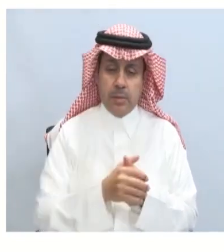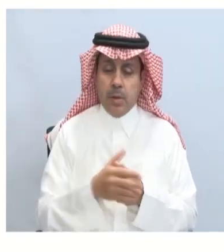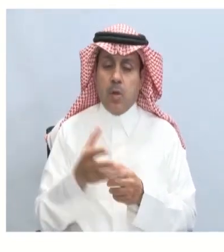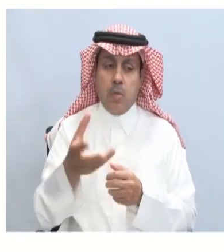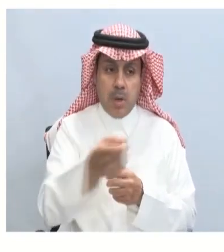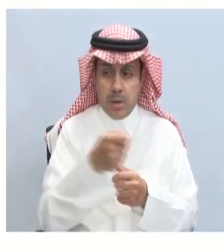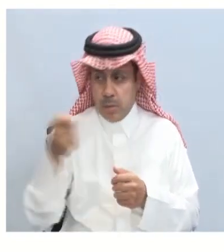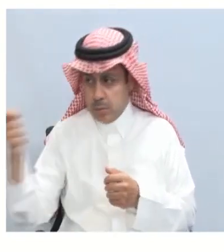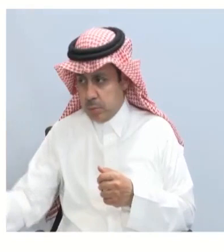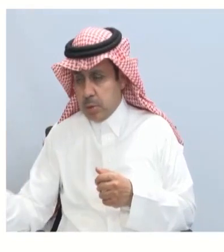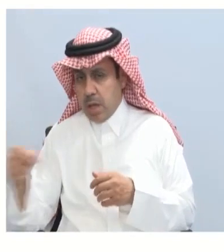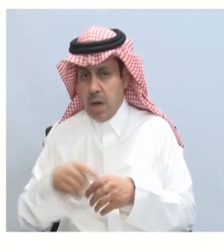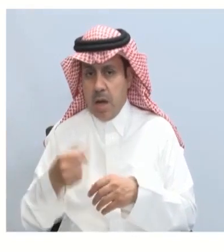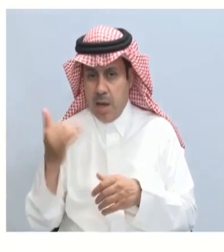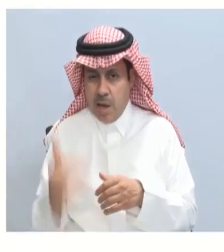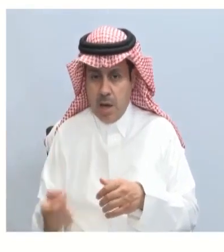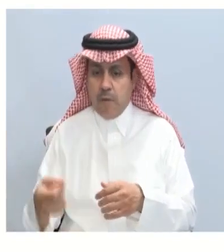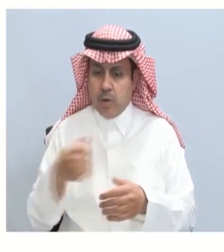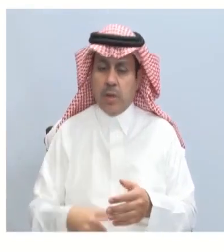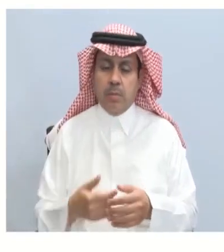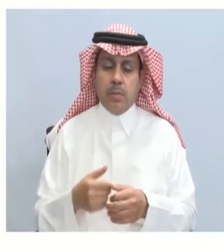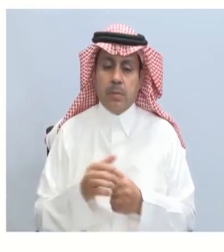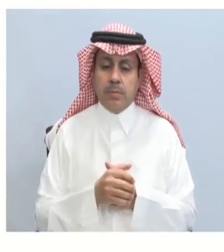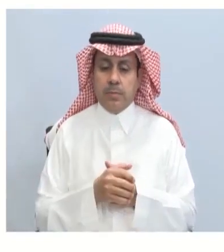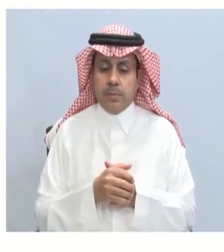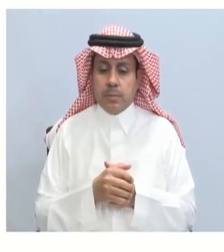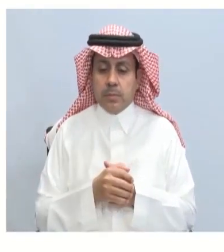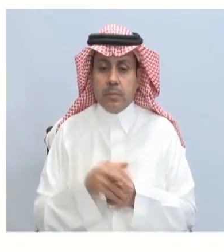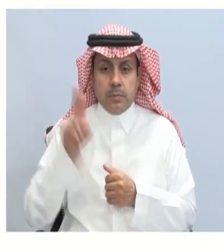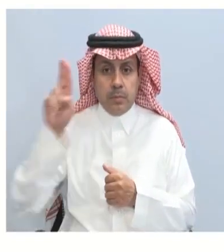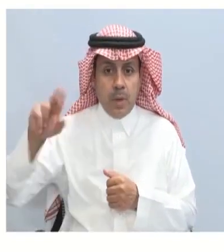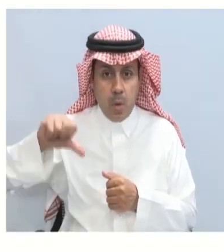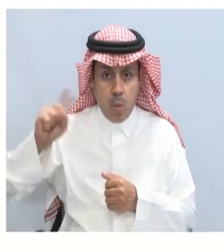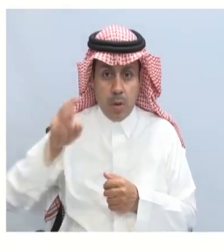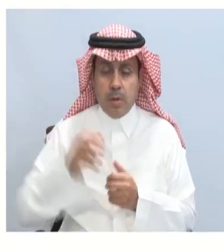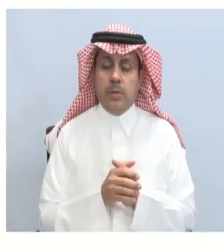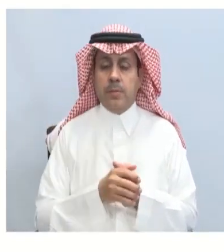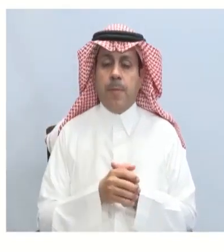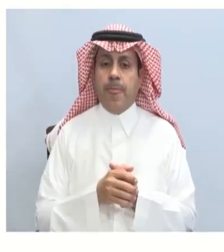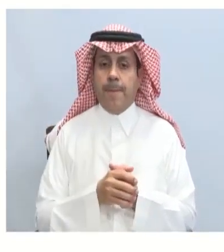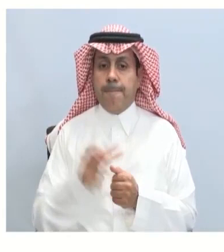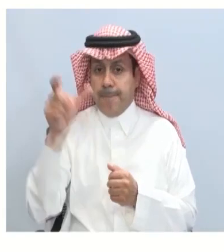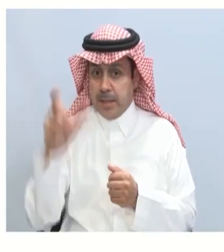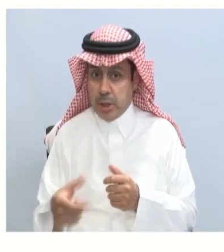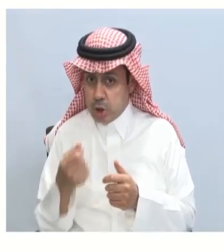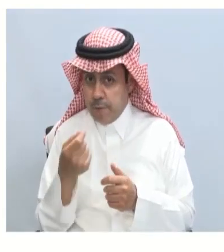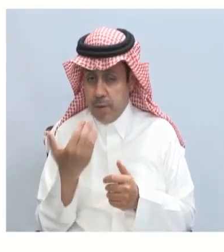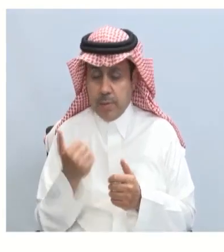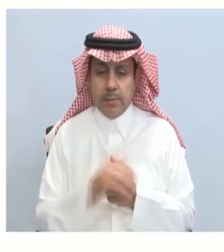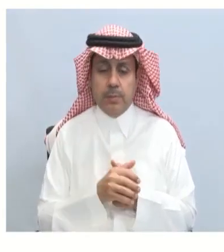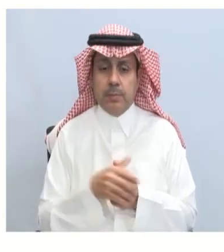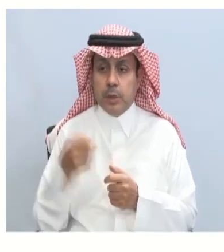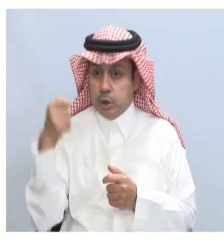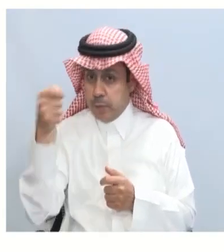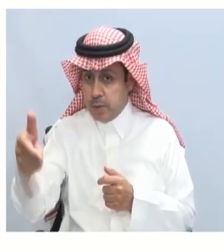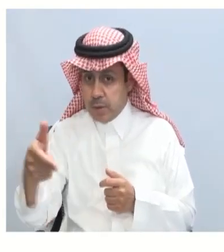البائع بثمن اقل نقدا اما التورق فهو ان يحتاج شخص الى النقد فيشتري